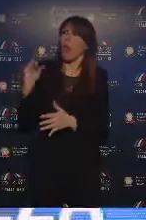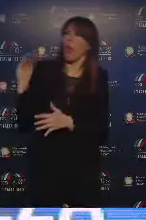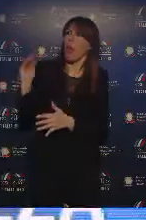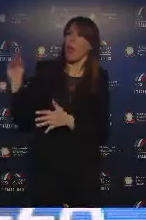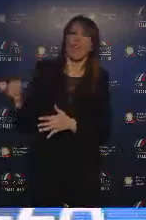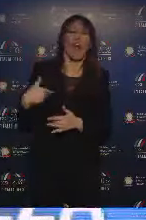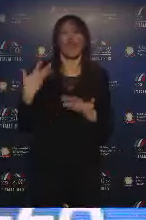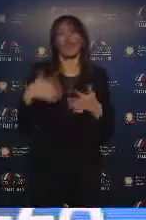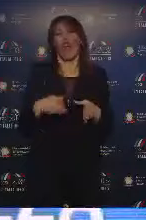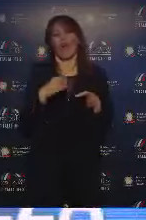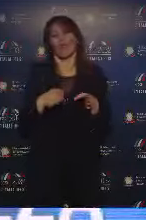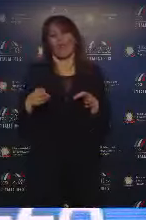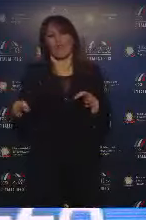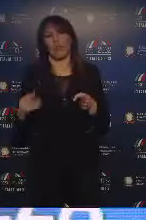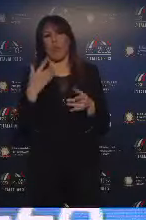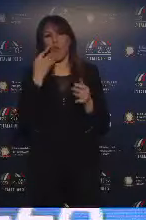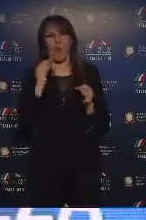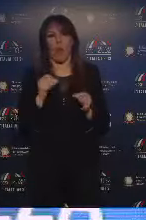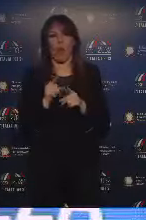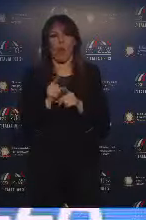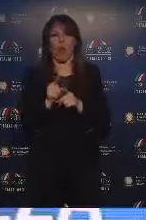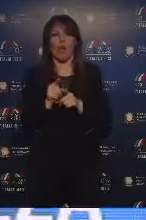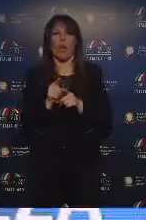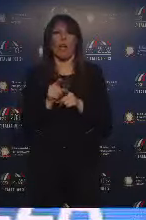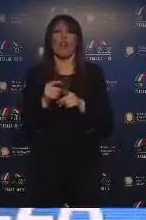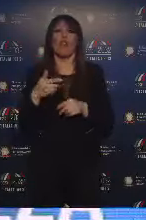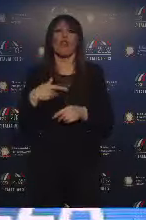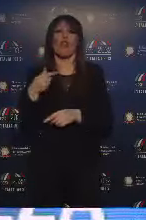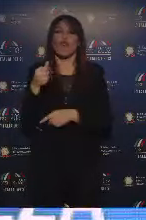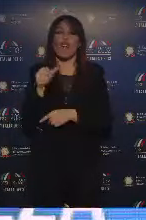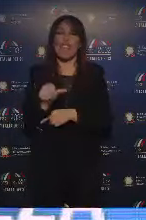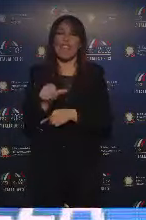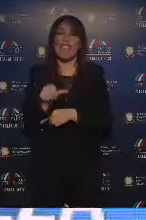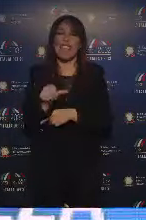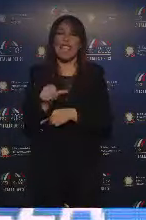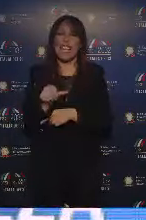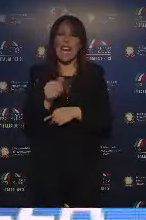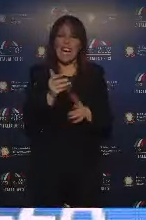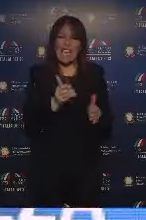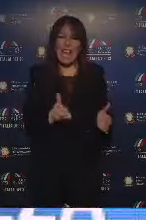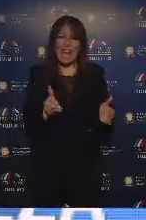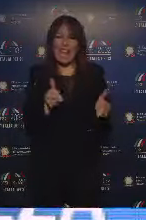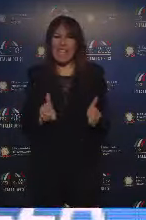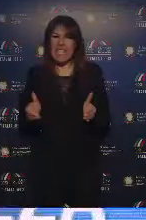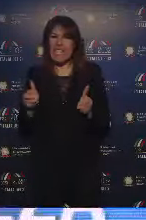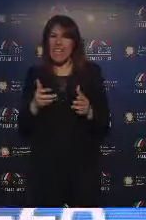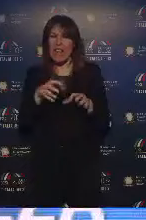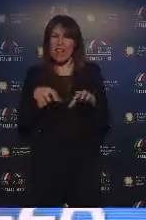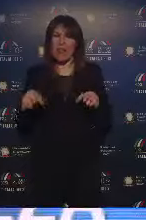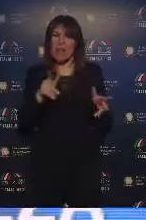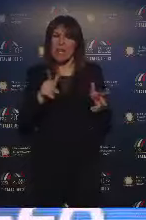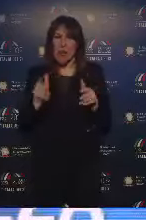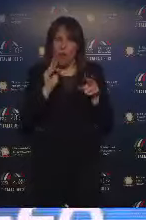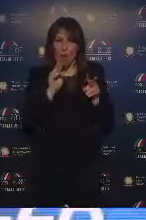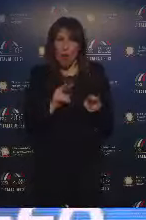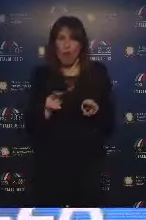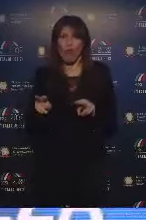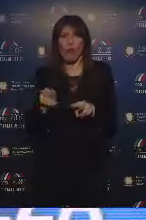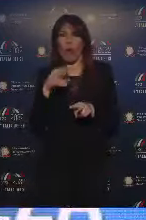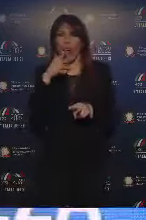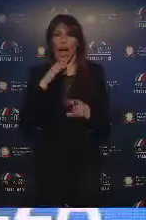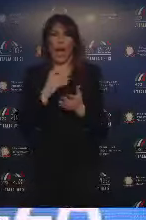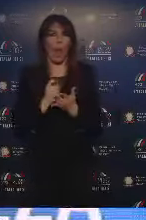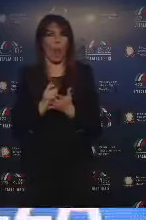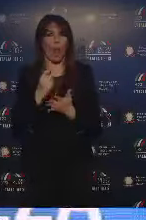corso Noi abbiamo centinaia di dighe sotto il controllo del ministero dell'infrastruttura e de Trasporti e l'acqua è